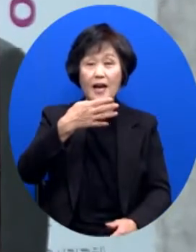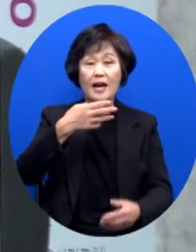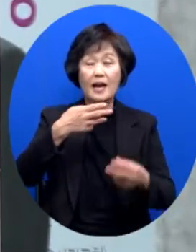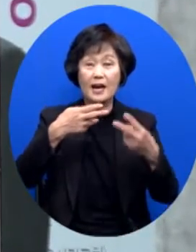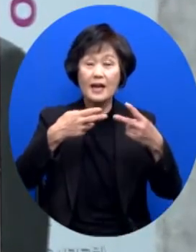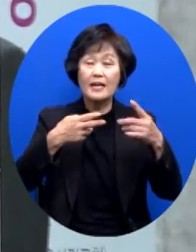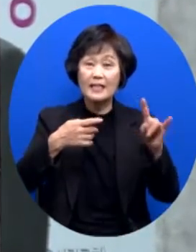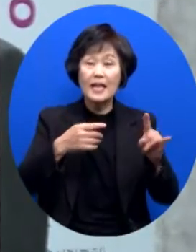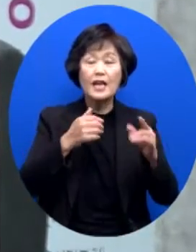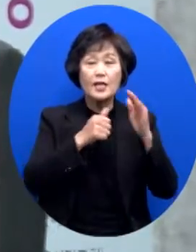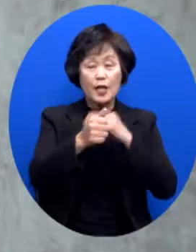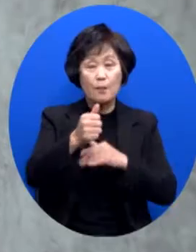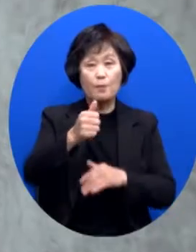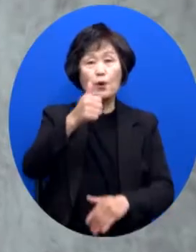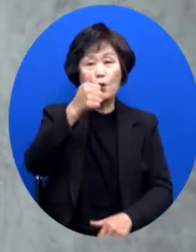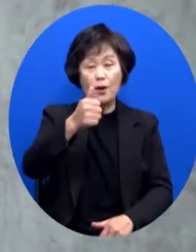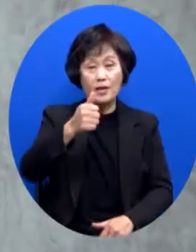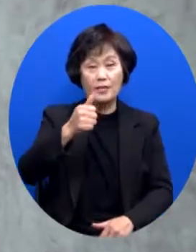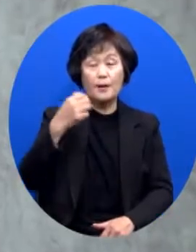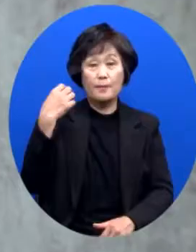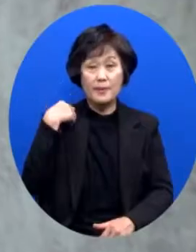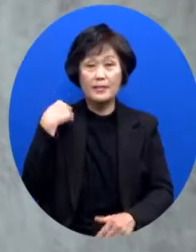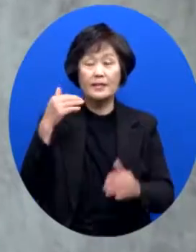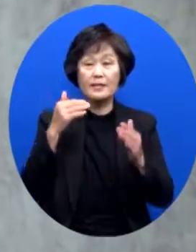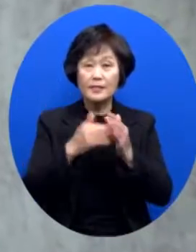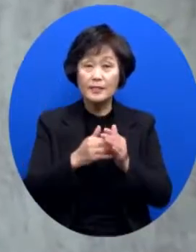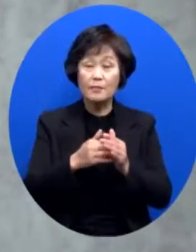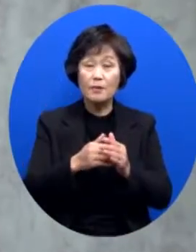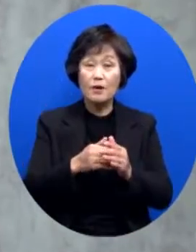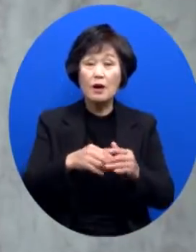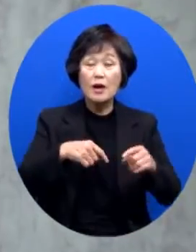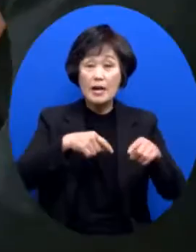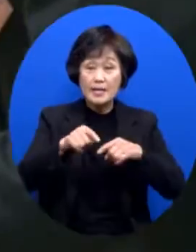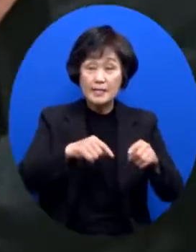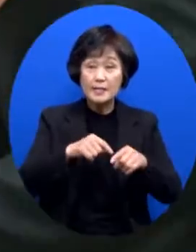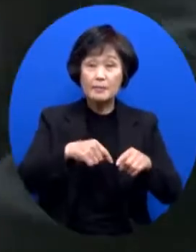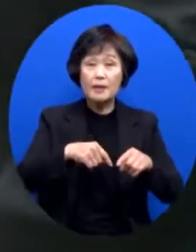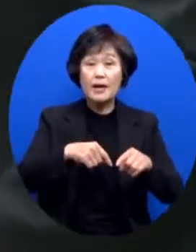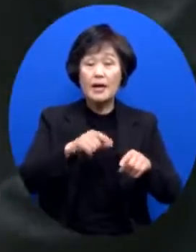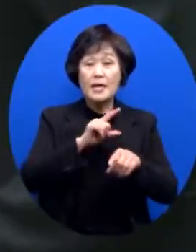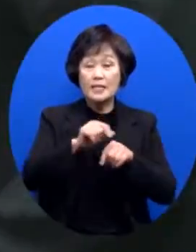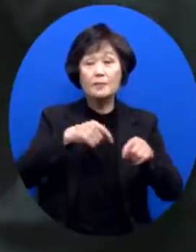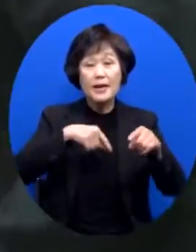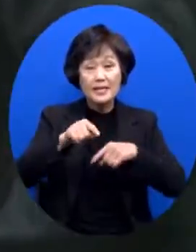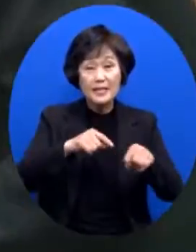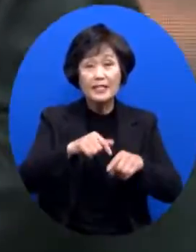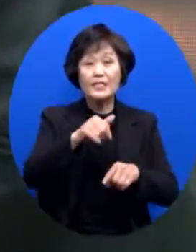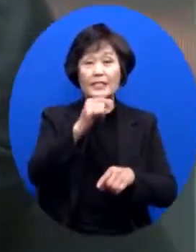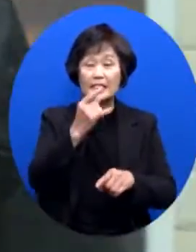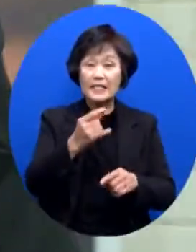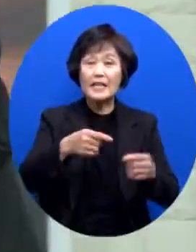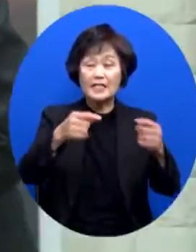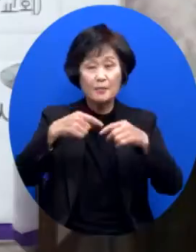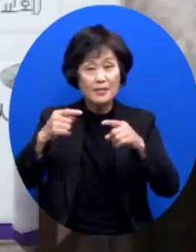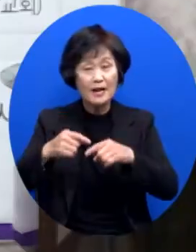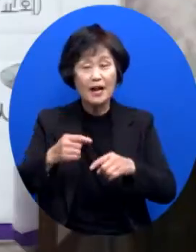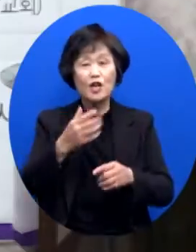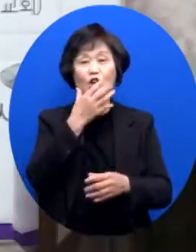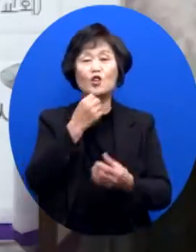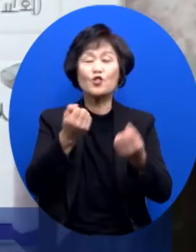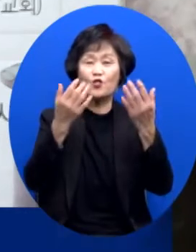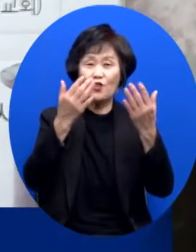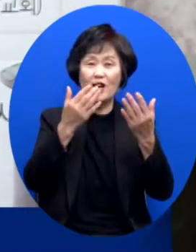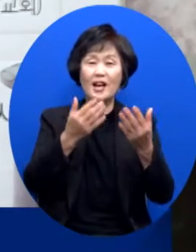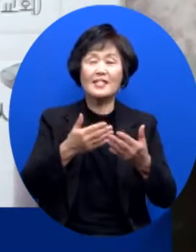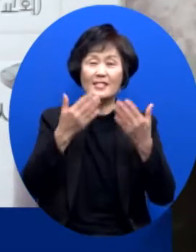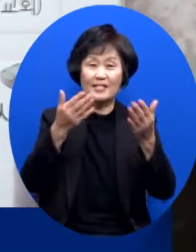취임해 시며 수원 식욕의 지도자와 지자체 인사들이 참석해 축하 인사를 전했습니다 하나님